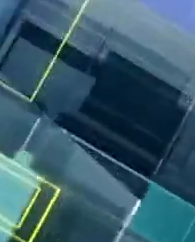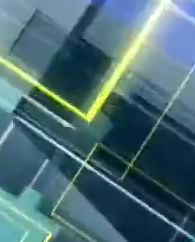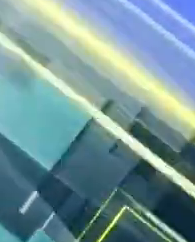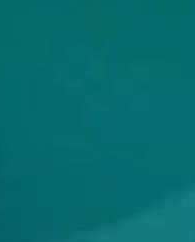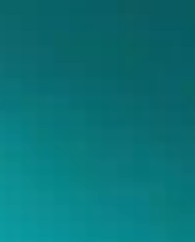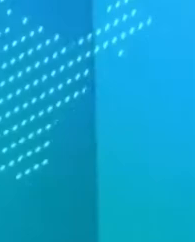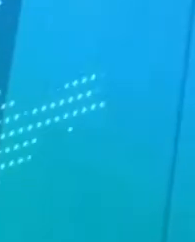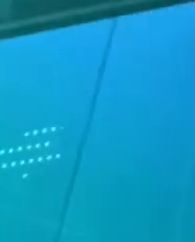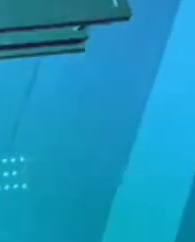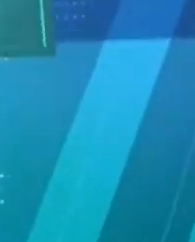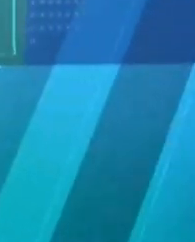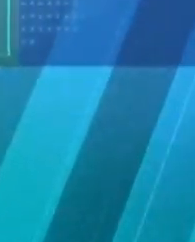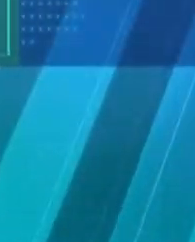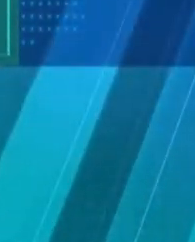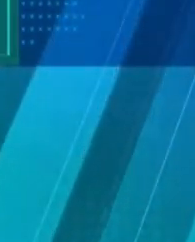Музика